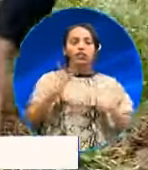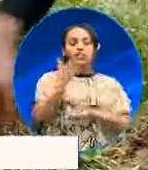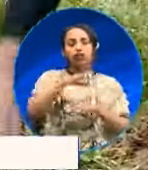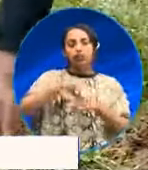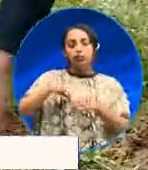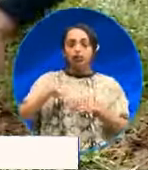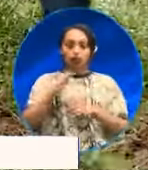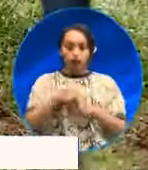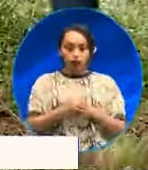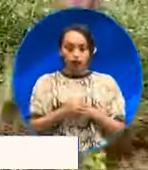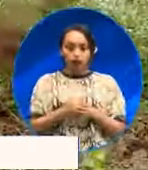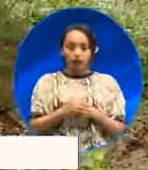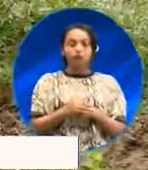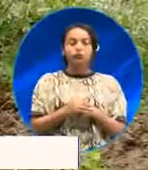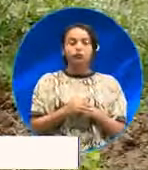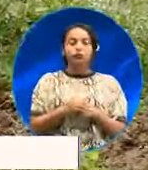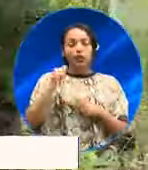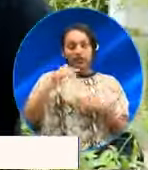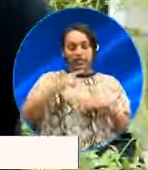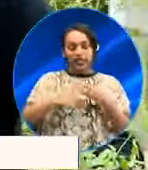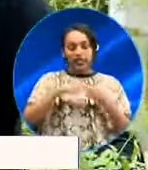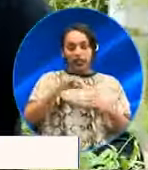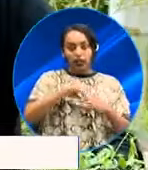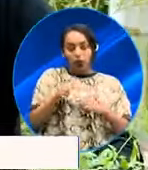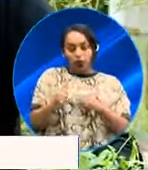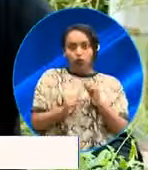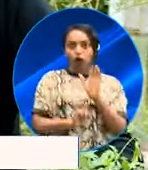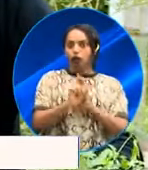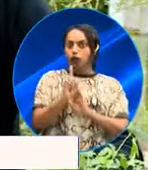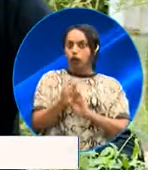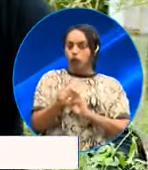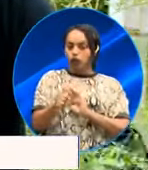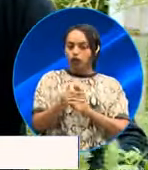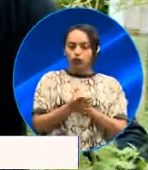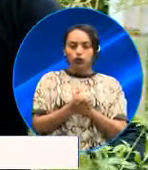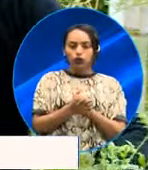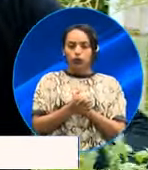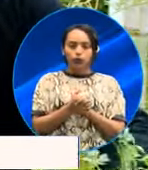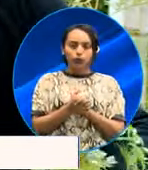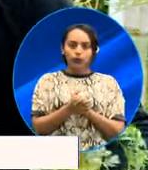ነው። ችግኞች ስለተተከሉ ራሳቸው ያድጋሉ፣ ራሳቸው